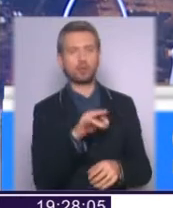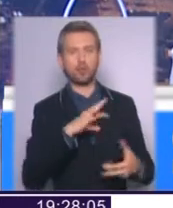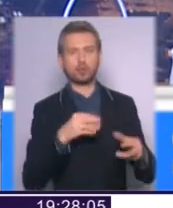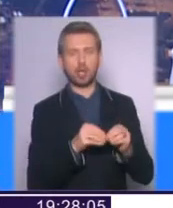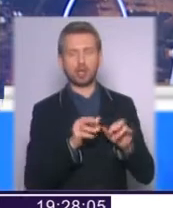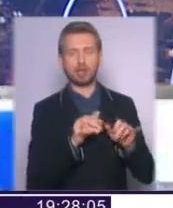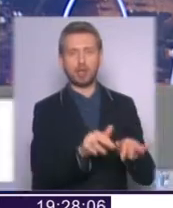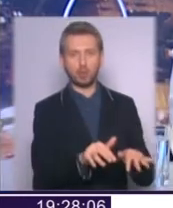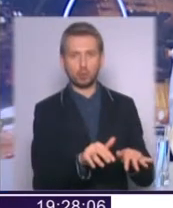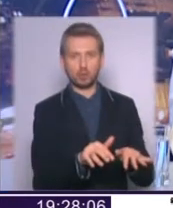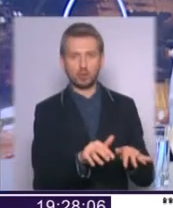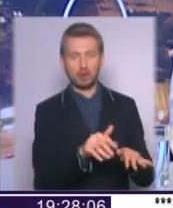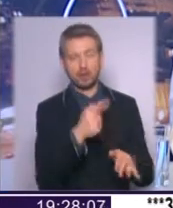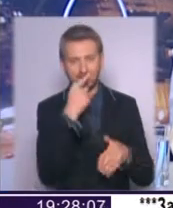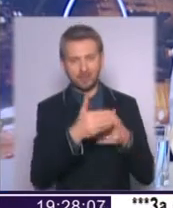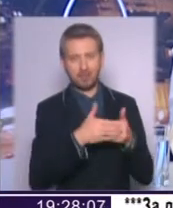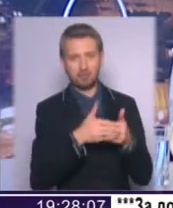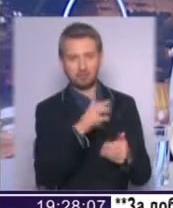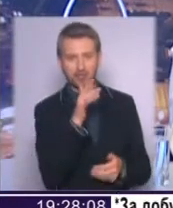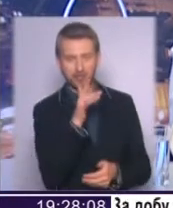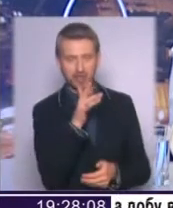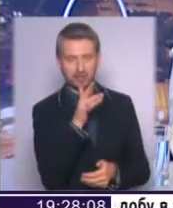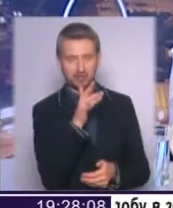діяльності в найближчий час